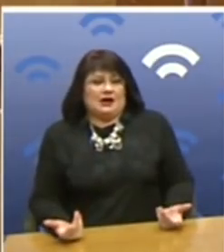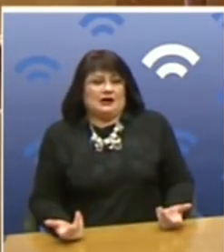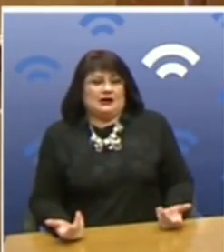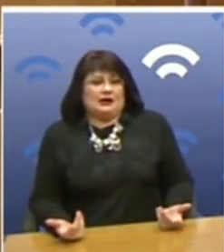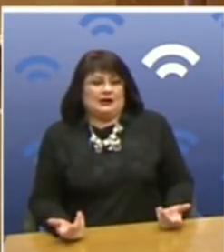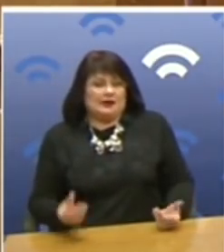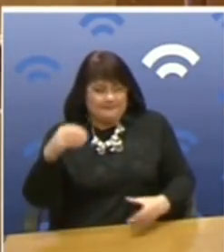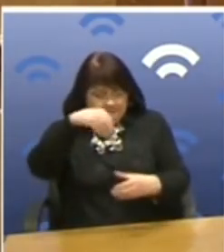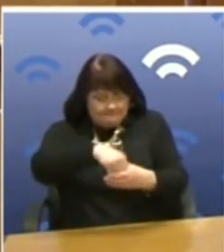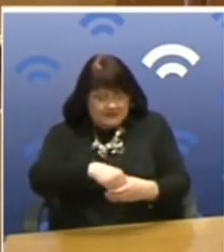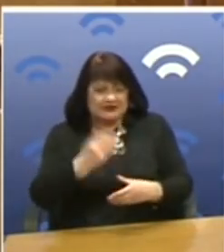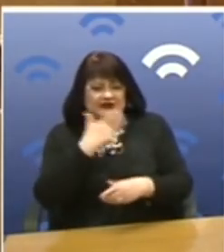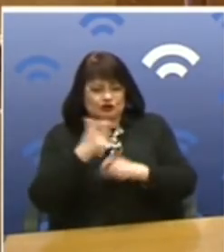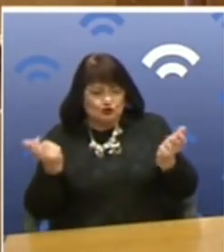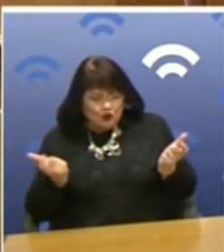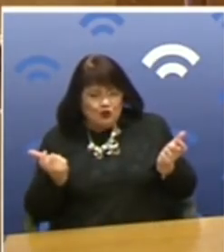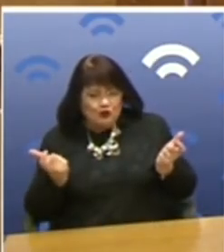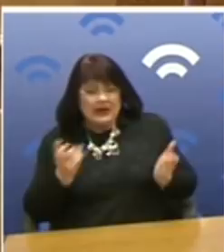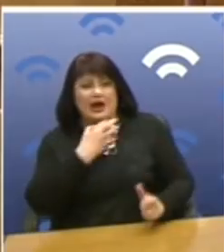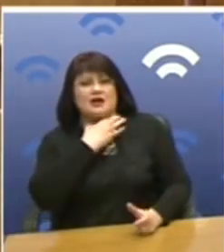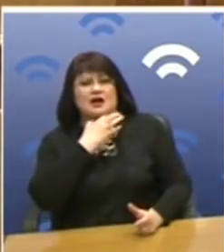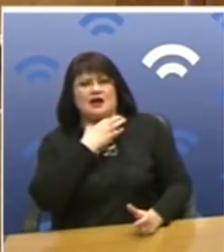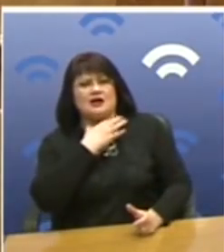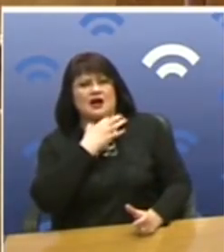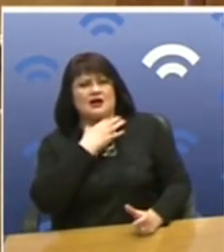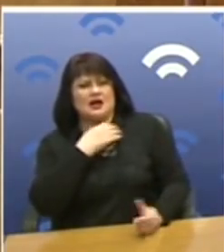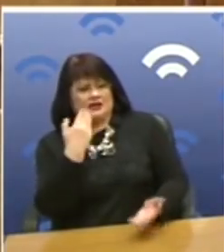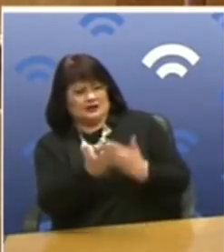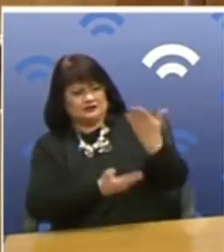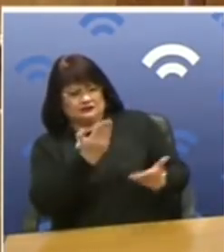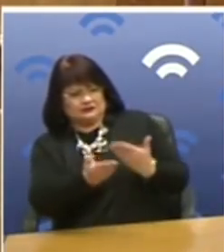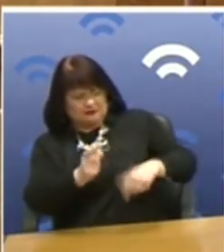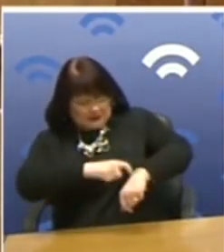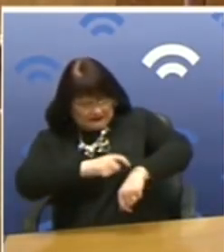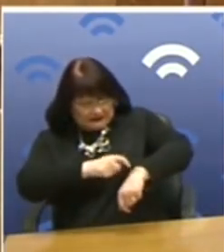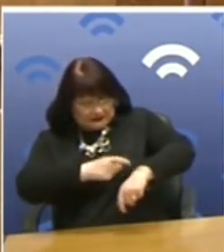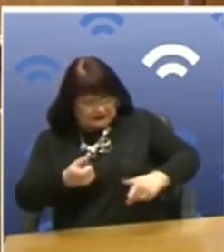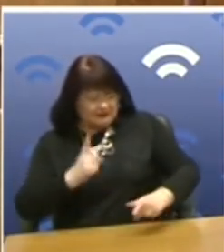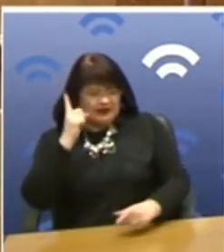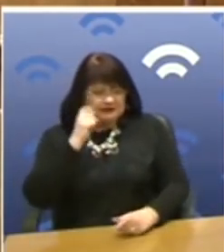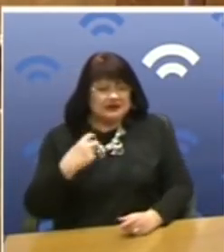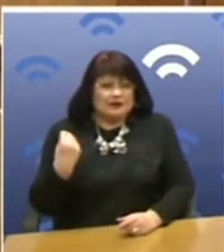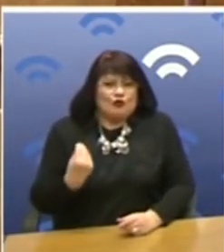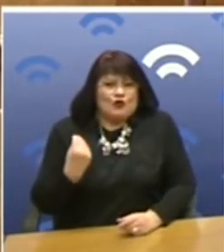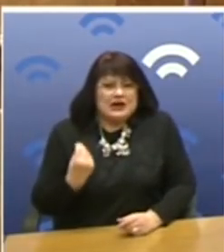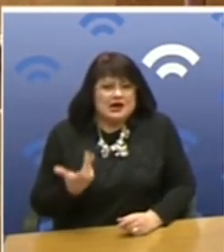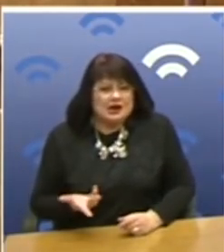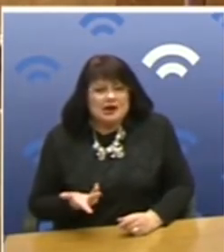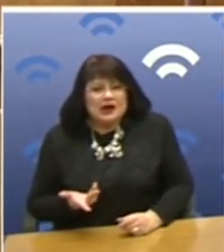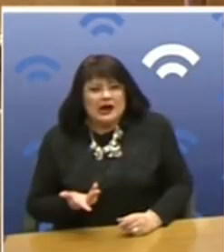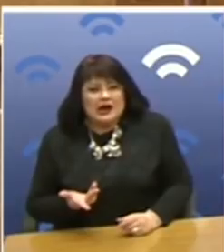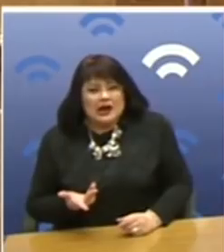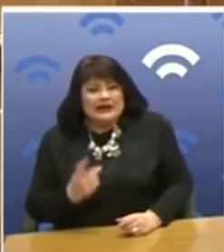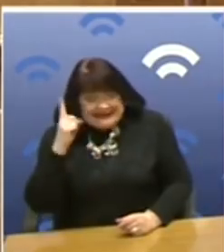λοιπόν, έχει συγκεκριμένα ανάγκες και αιτήματα για το σήμερα και γνωρίζει από τα μέσα την